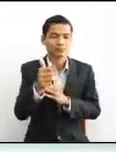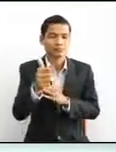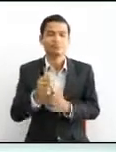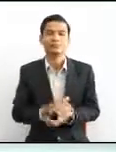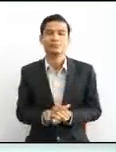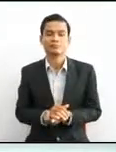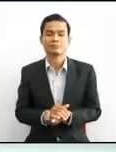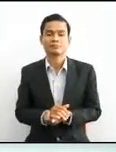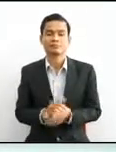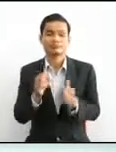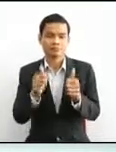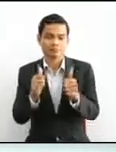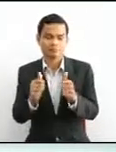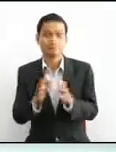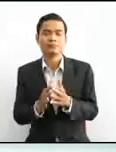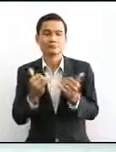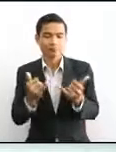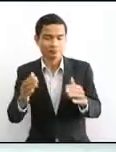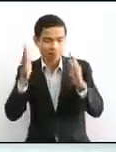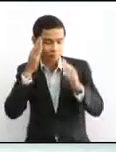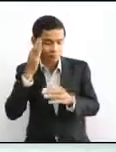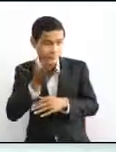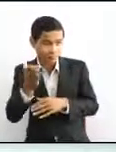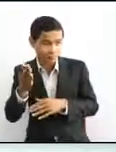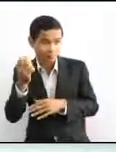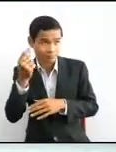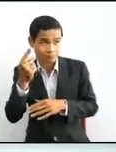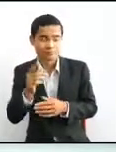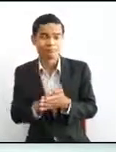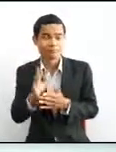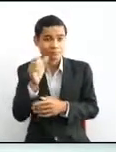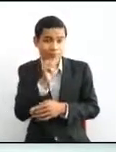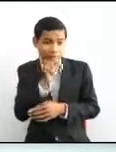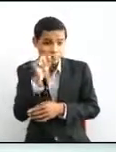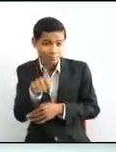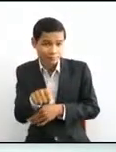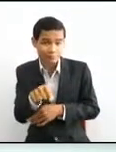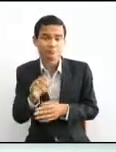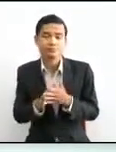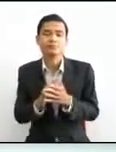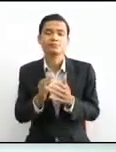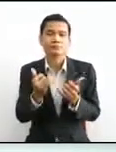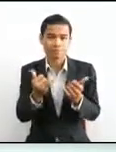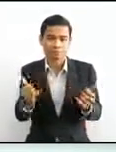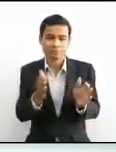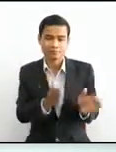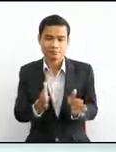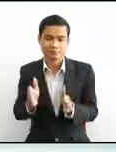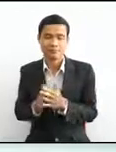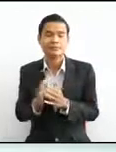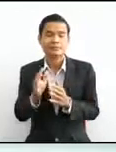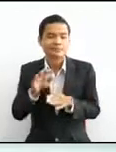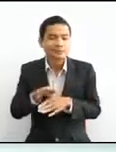o chà con sắp toàn đi con chăm chơi chiến chấm riêng năng ớt ta à lấy triềm nè kêu chiến dịu